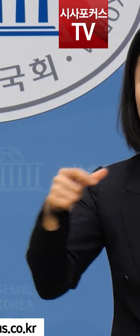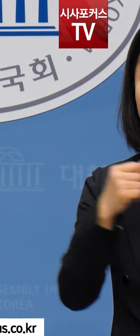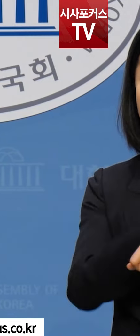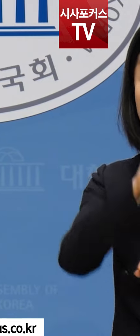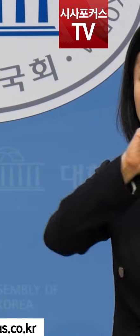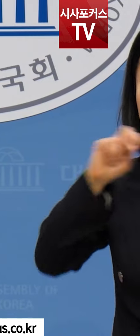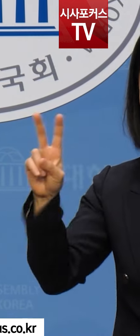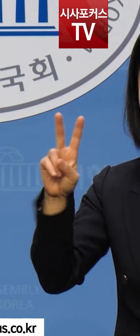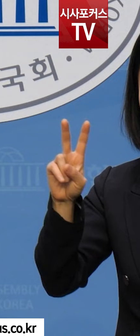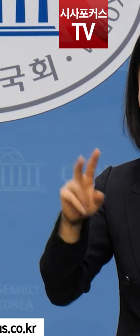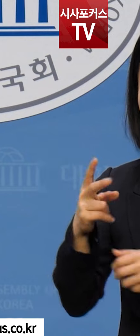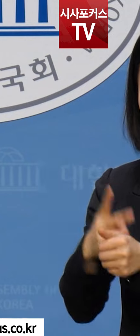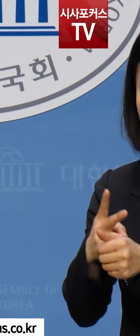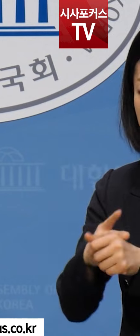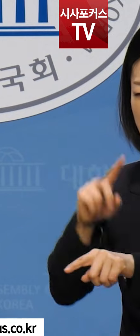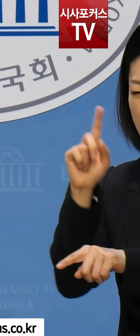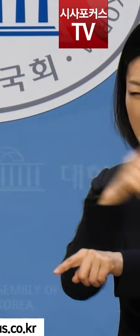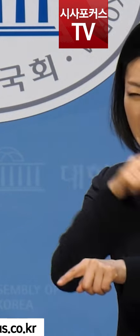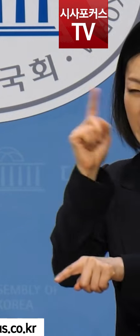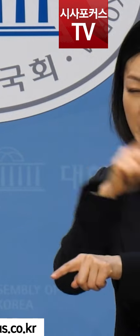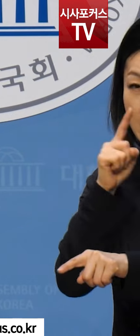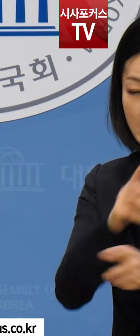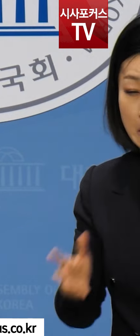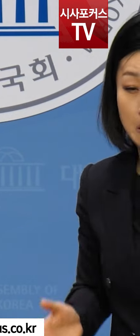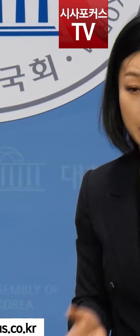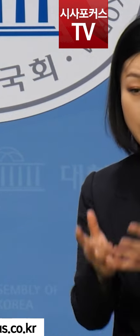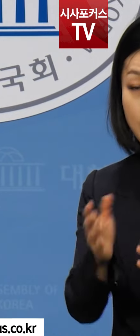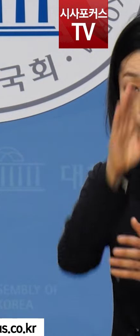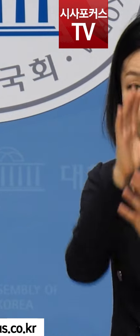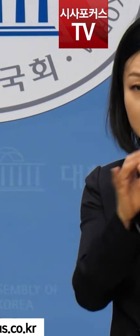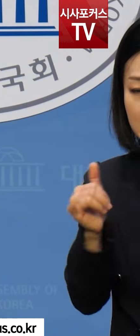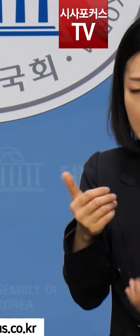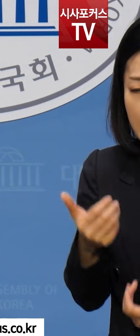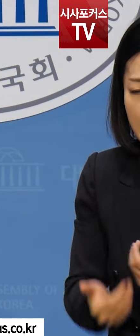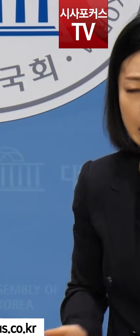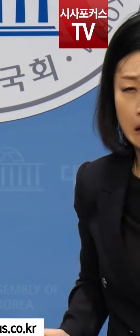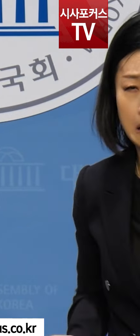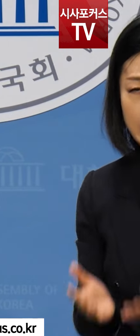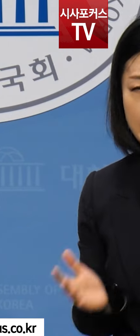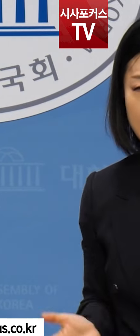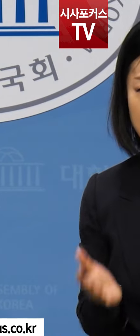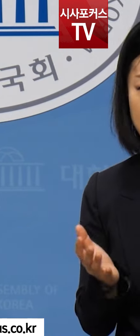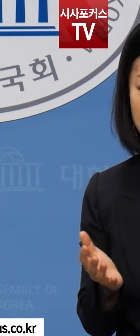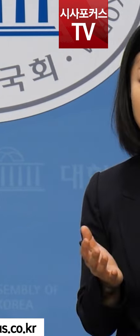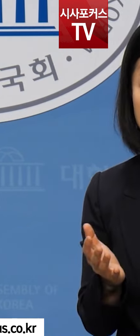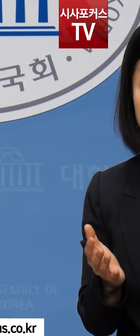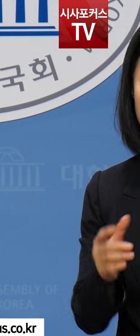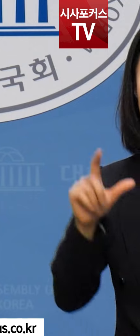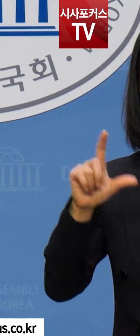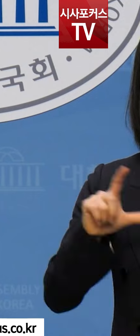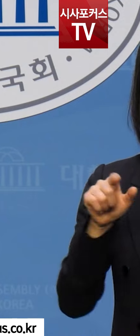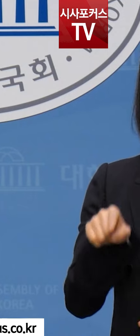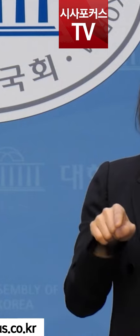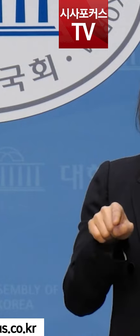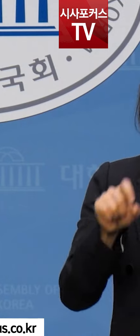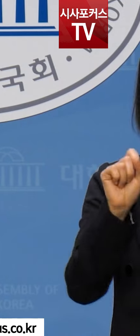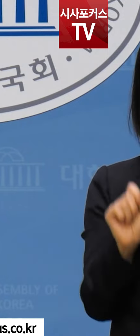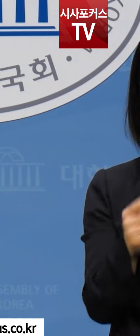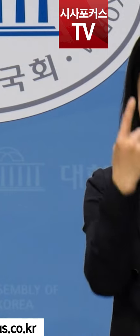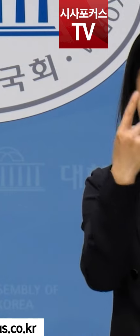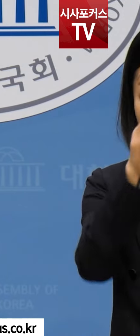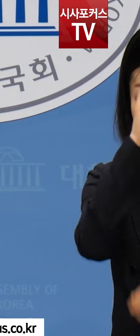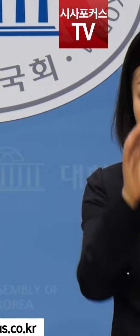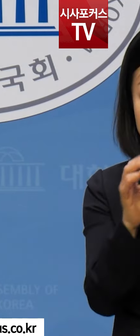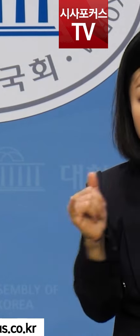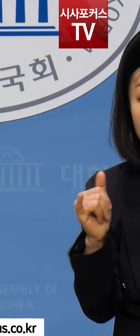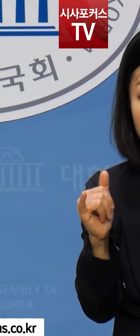의료계를 악마화하면서 환자와의 불신을 그리고 갈등을 불러일으키더니 이제는